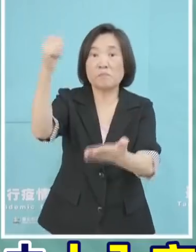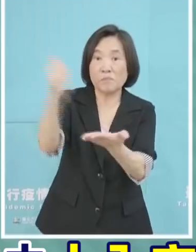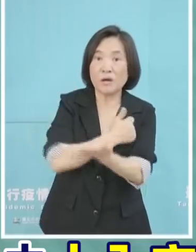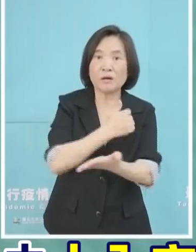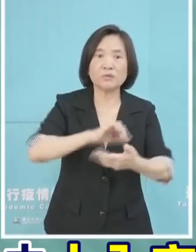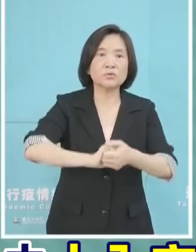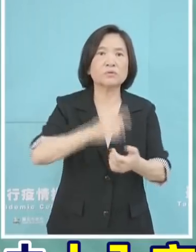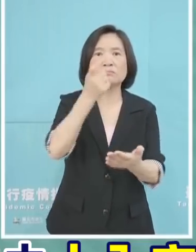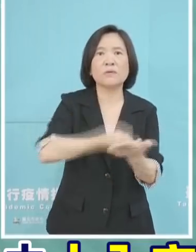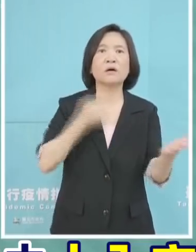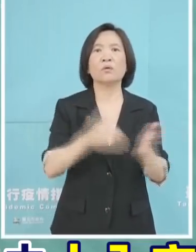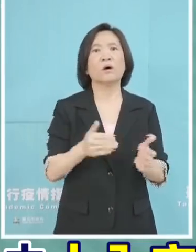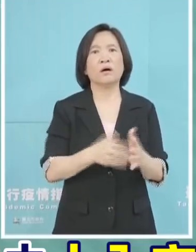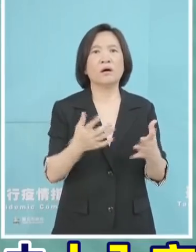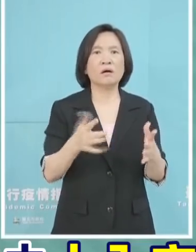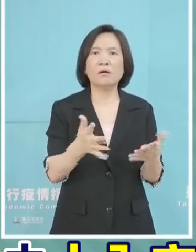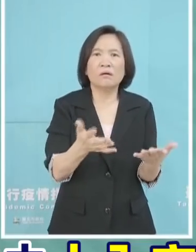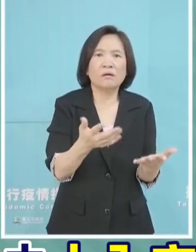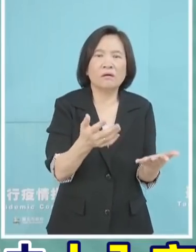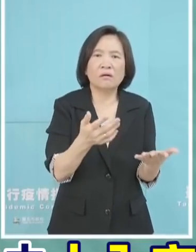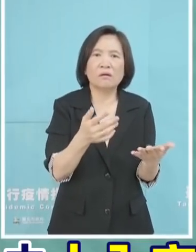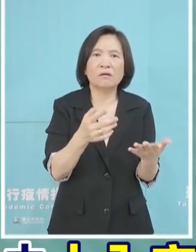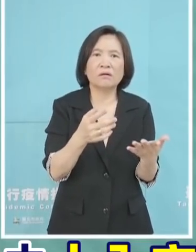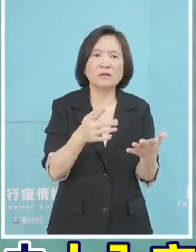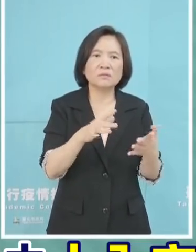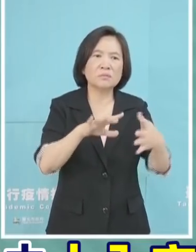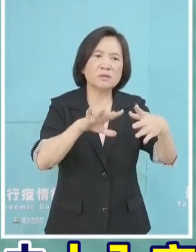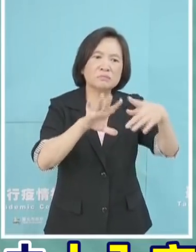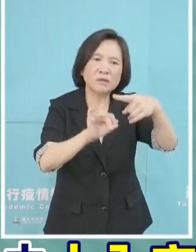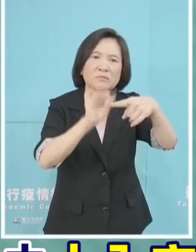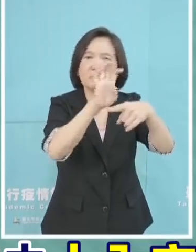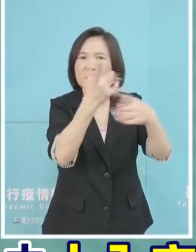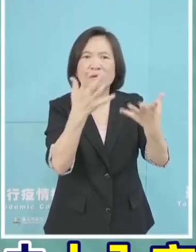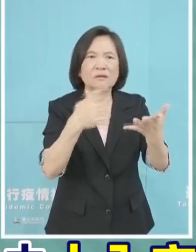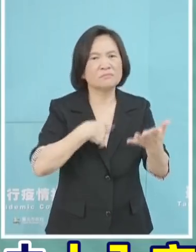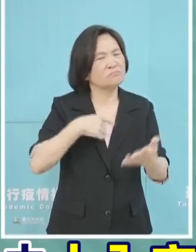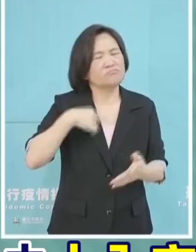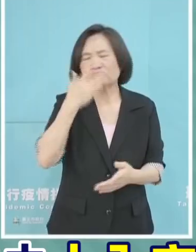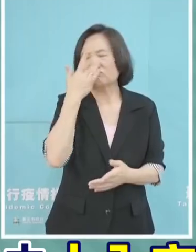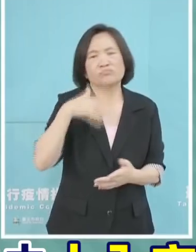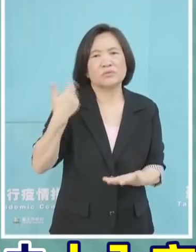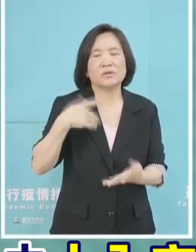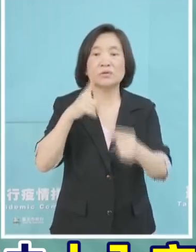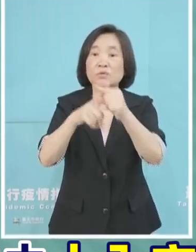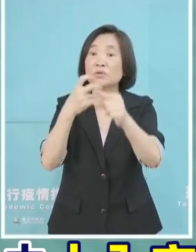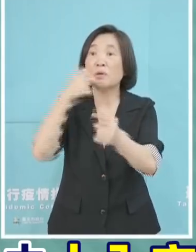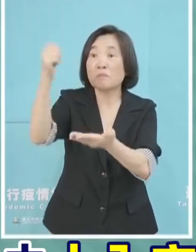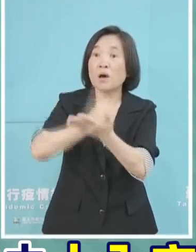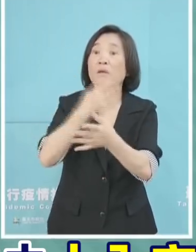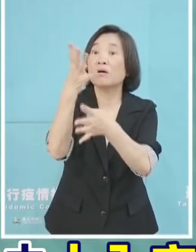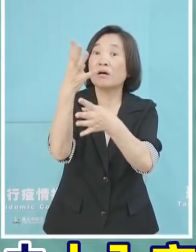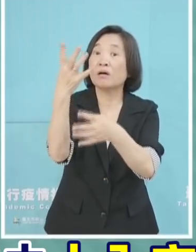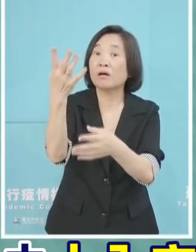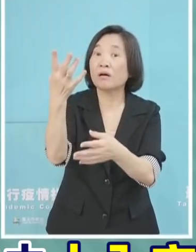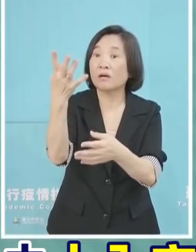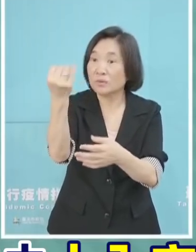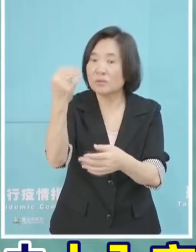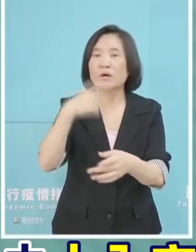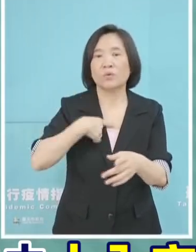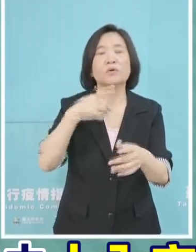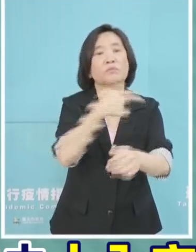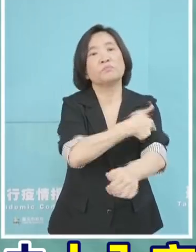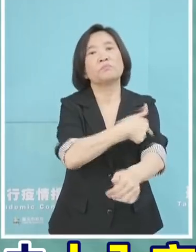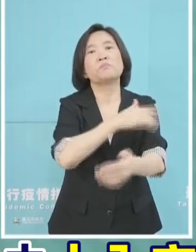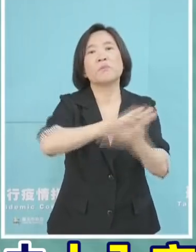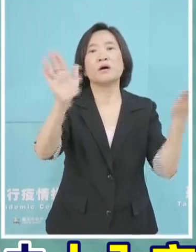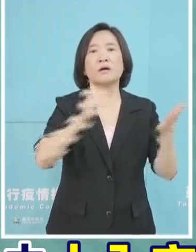打到完为止嘛，所以没有什么我施打率多少，反正中央化下来就把它打完了。那另外一个是这样的，